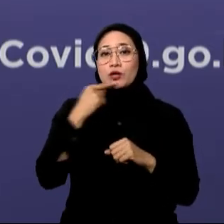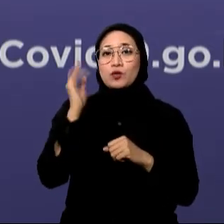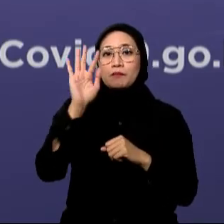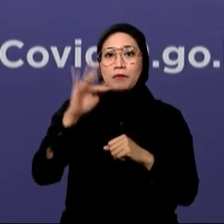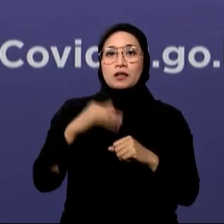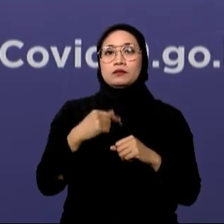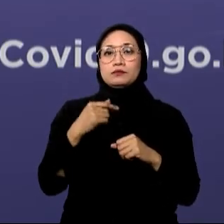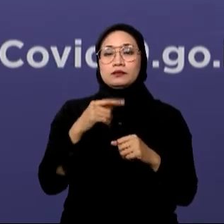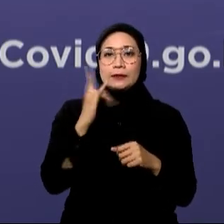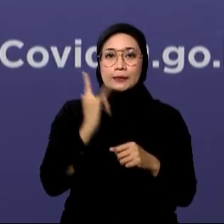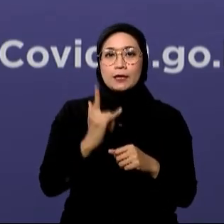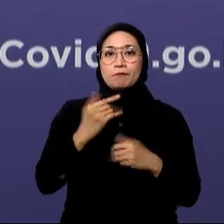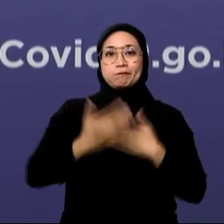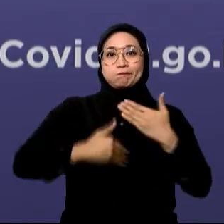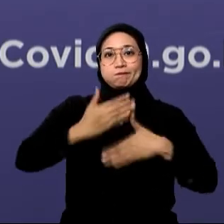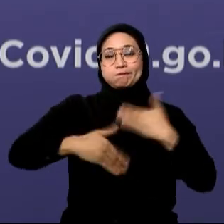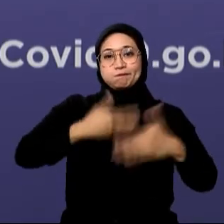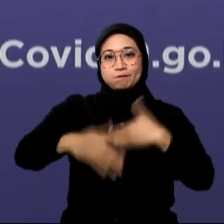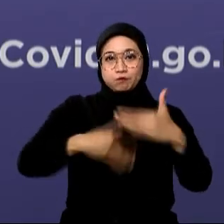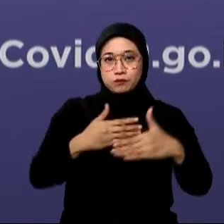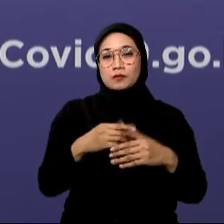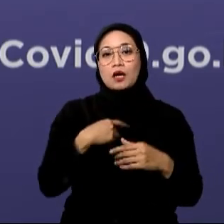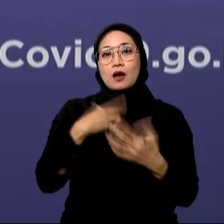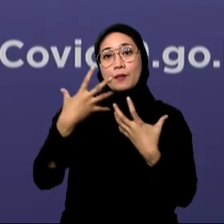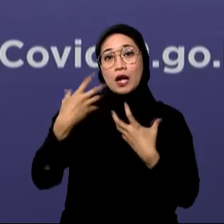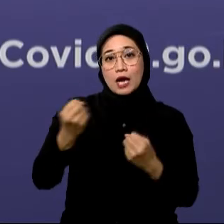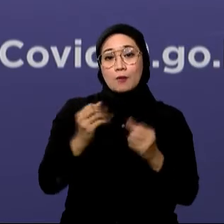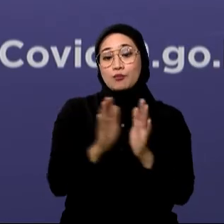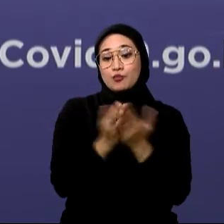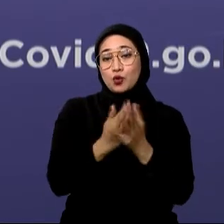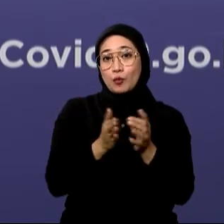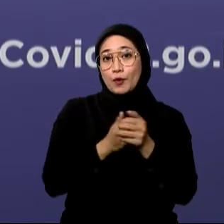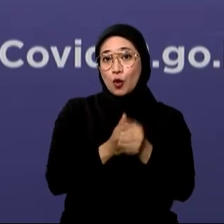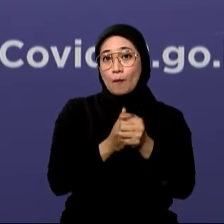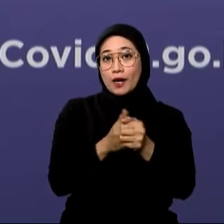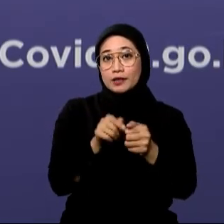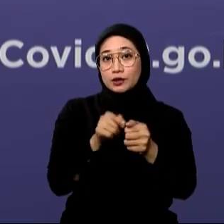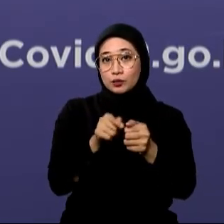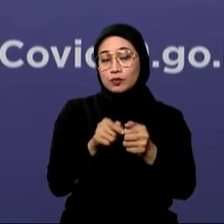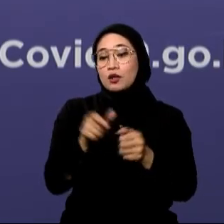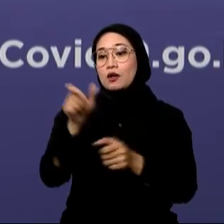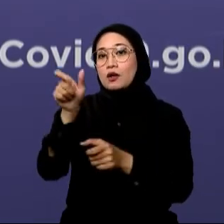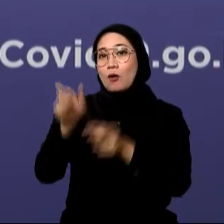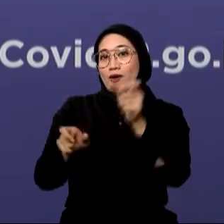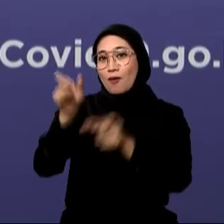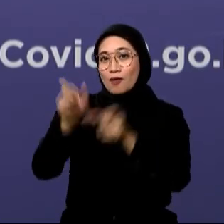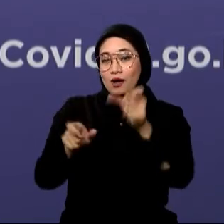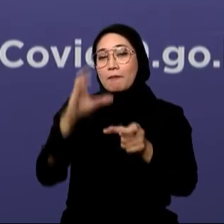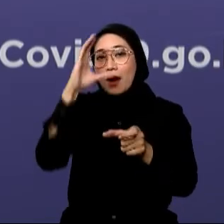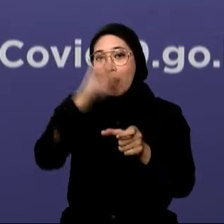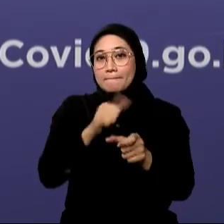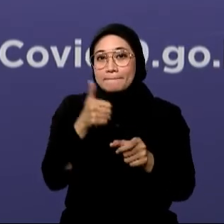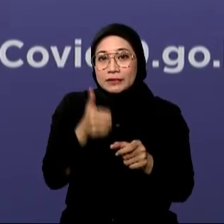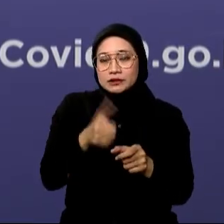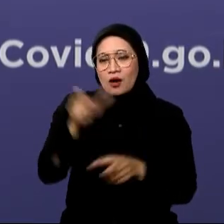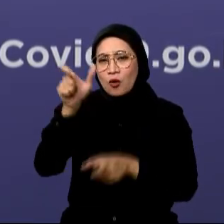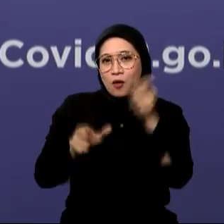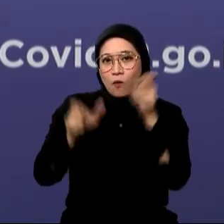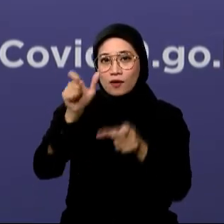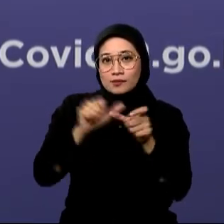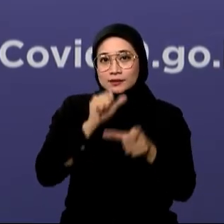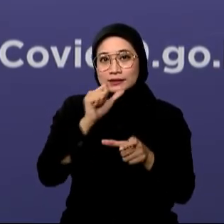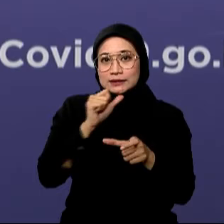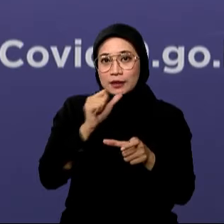buku pedoman ini segera dipahami oleh pihak yang terkait, terutama dalam kaitan